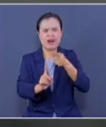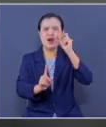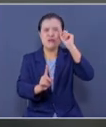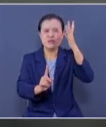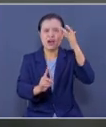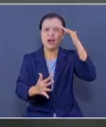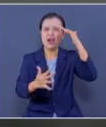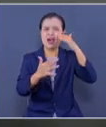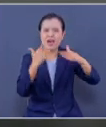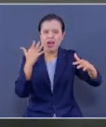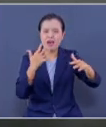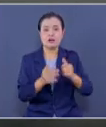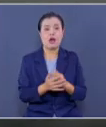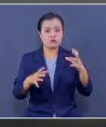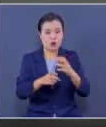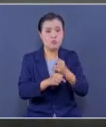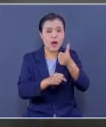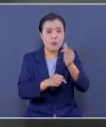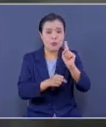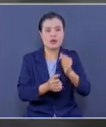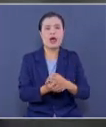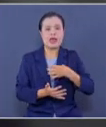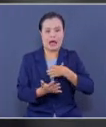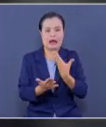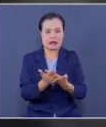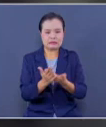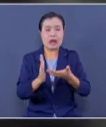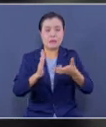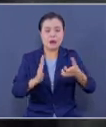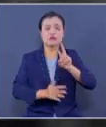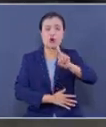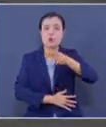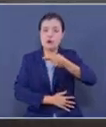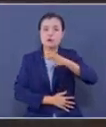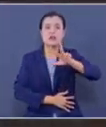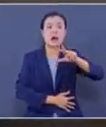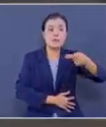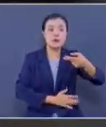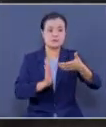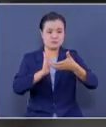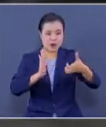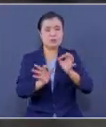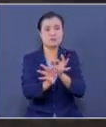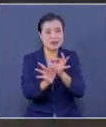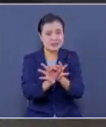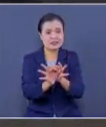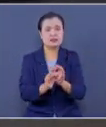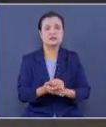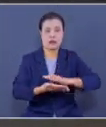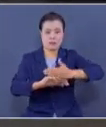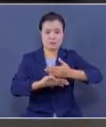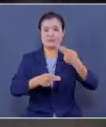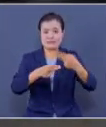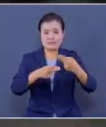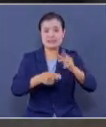เรื่องแต่พอจะจับใจความได้ว่าอยากจะถอนเงิน 20,000 - 30,000บาทออกจากบัญชีนี้แต่เป็นบัญชีแม่